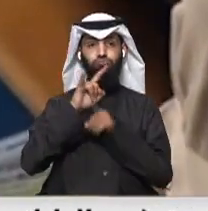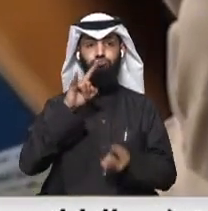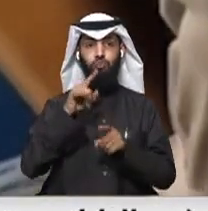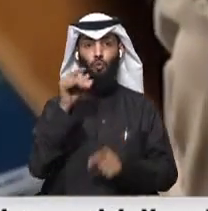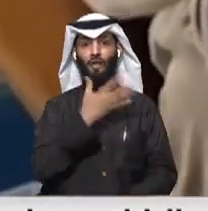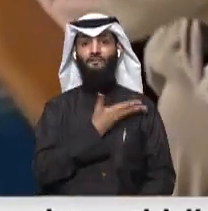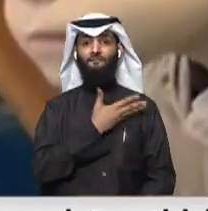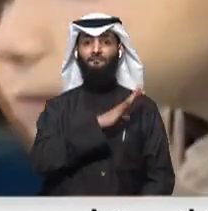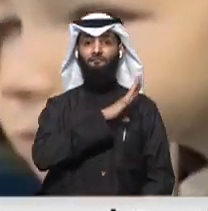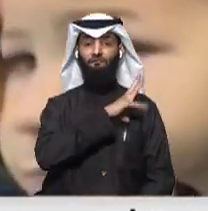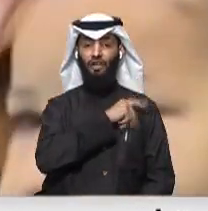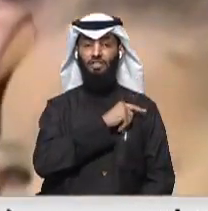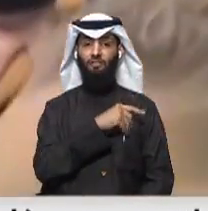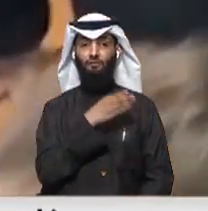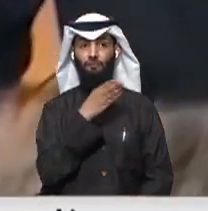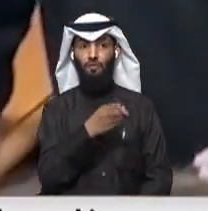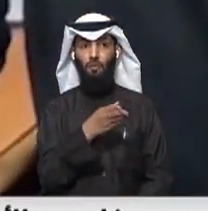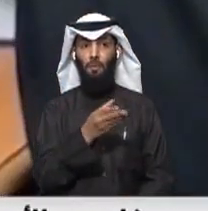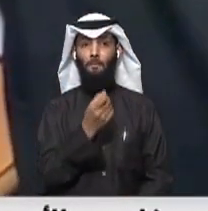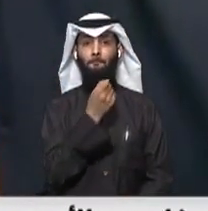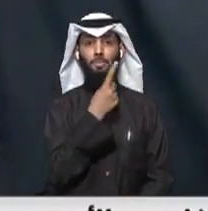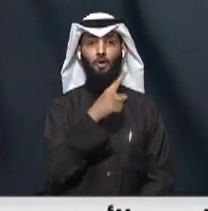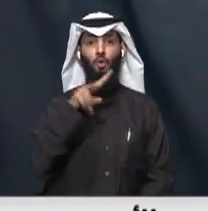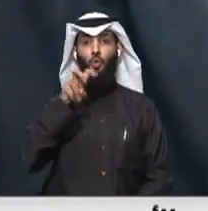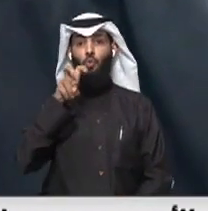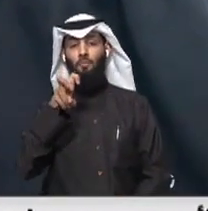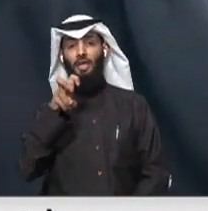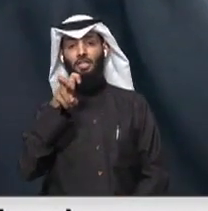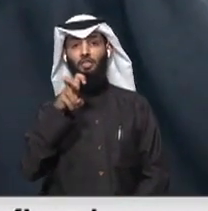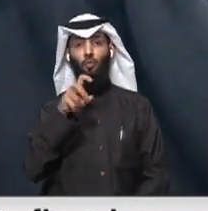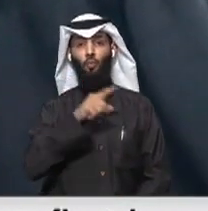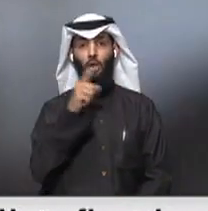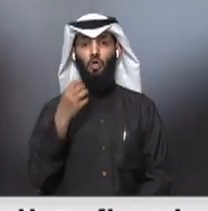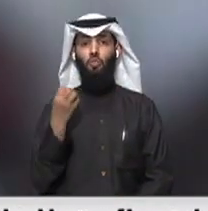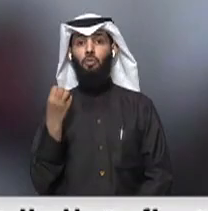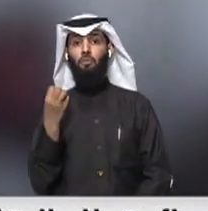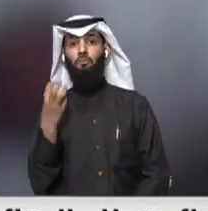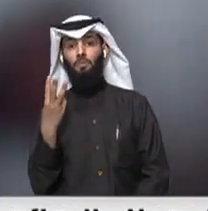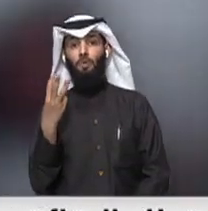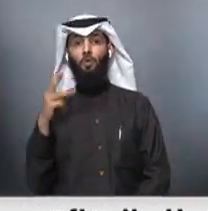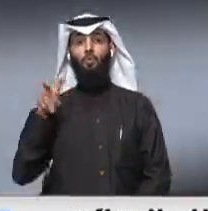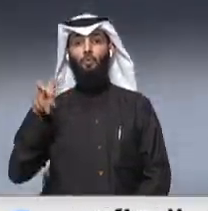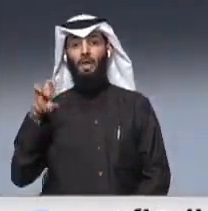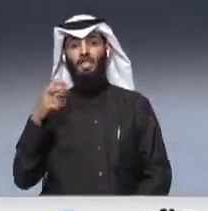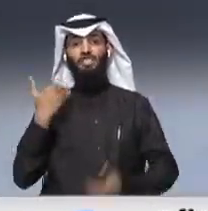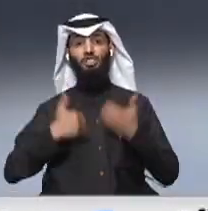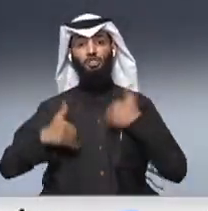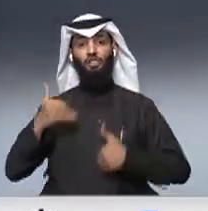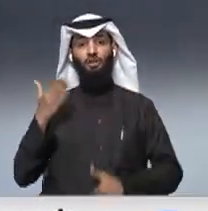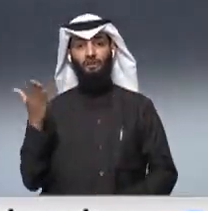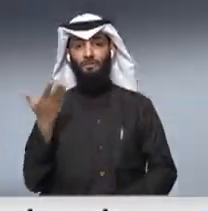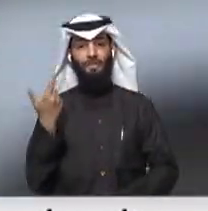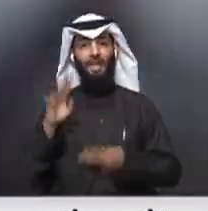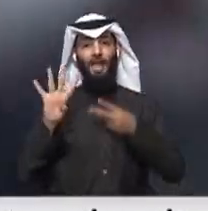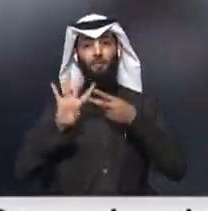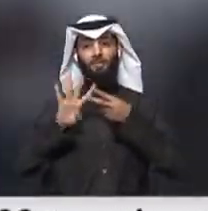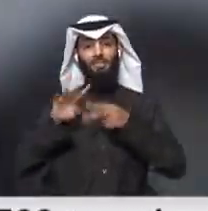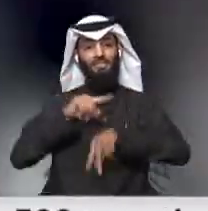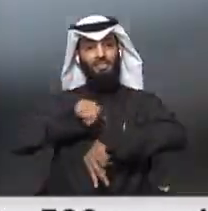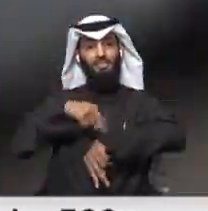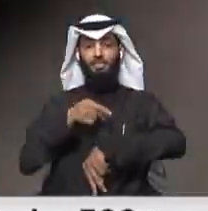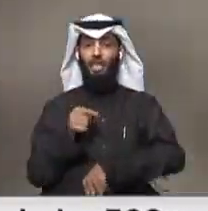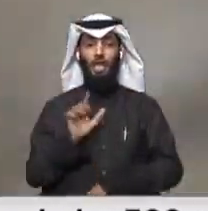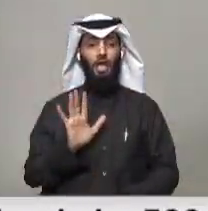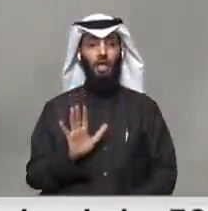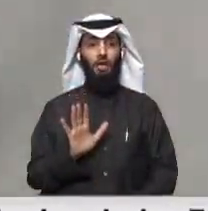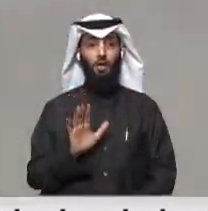غزة، راح ضحيتها 180 شهيدا وأكثر من 380 مصابا خلال 24 ساعة الماضية.